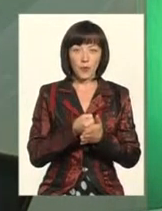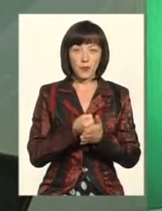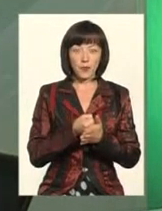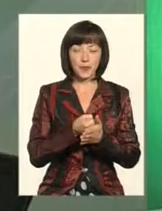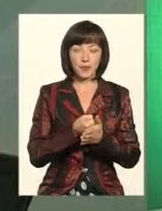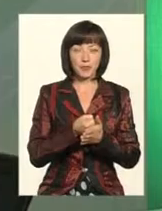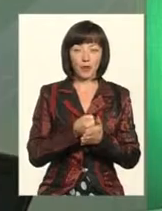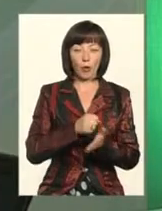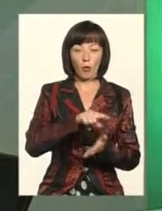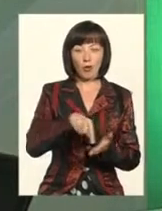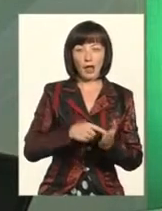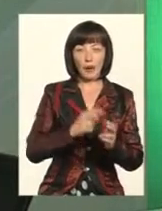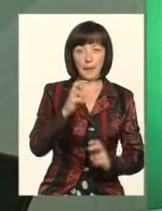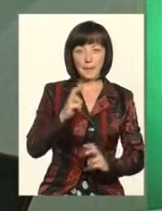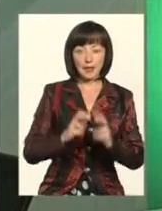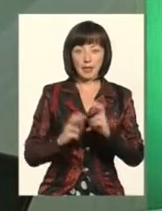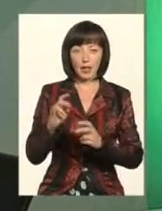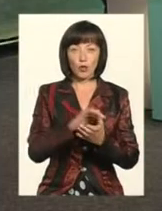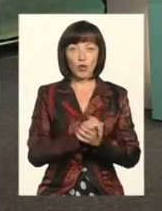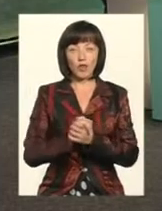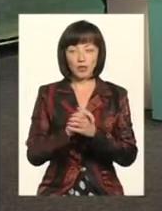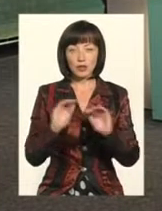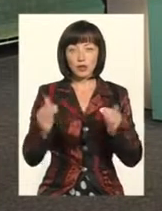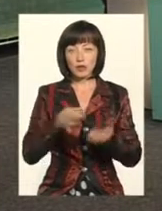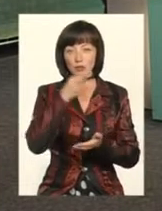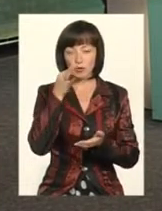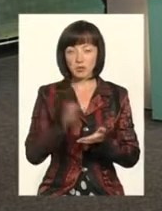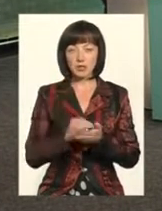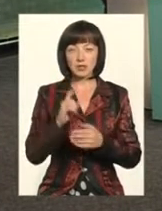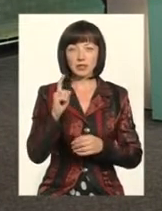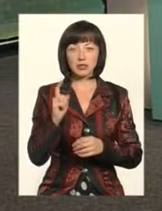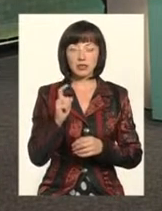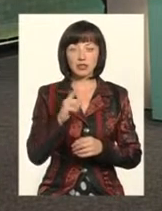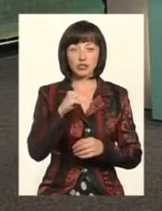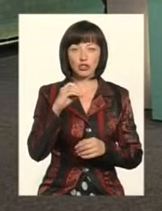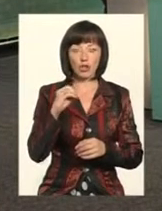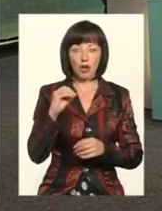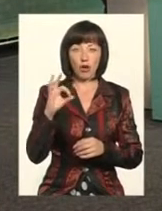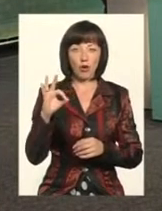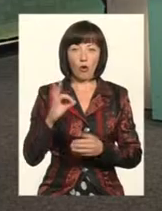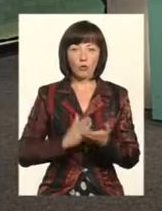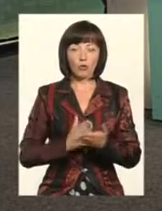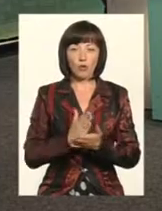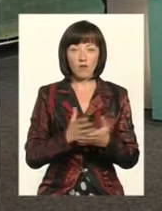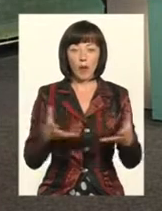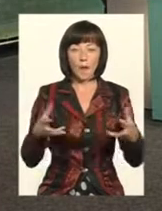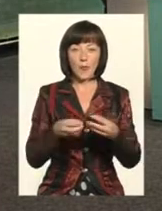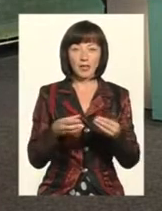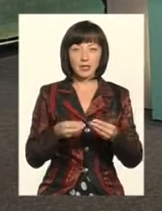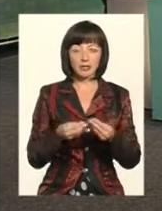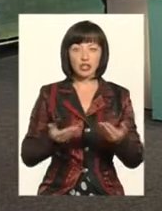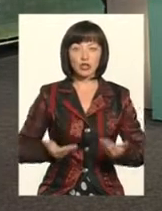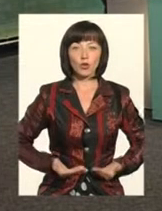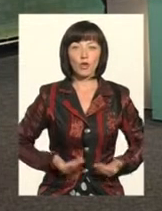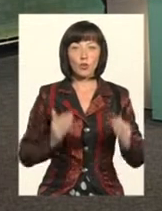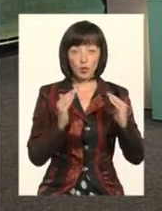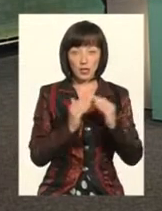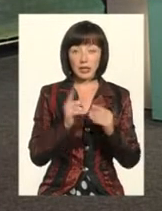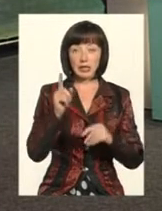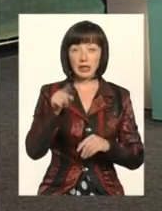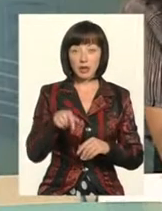комунальними підприємствами і товариство обмеженою відповідальністю за ДЖЕО. Це обслуговування кооперативних житлових будинків. Це власне